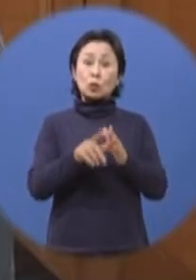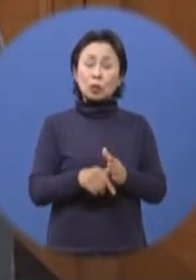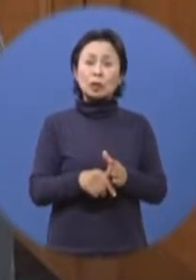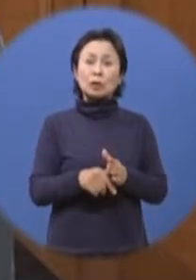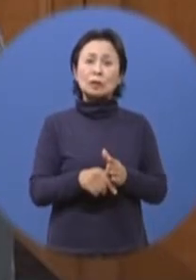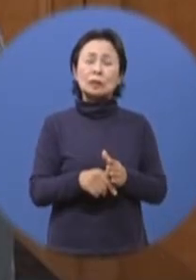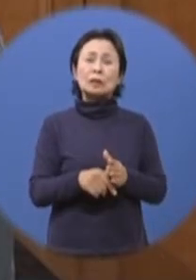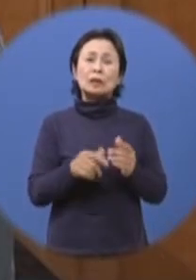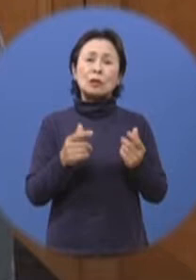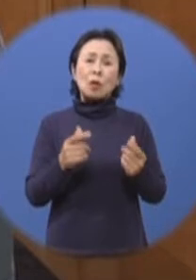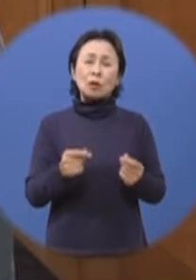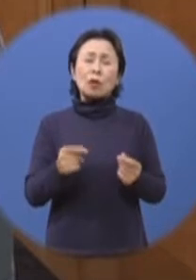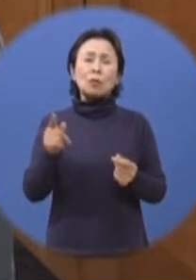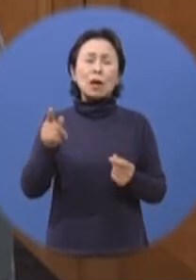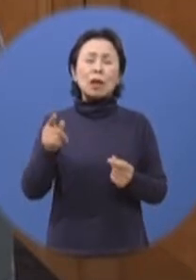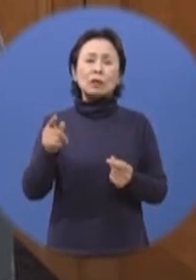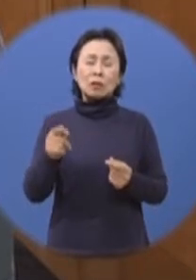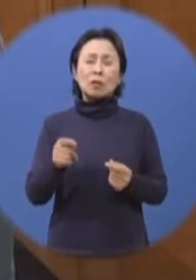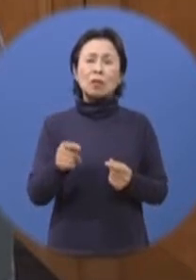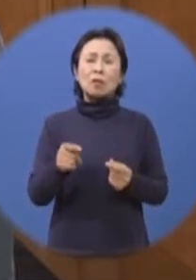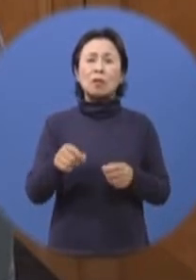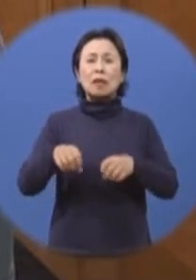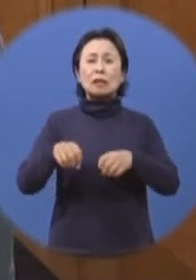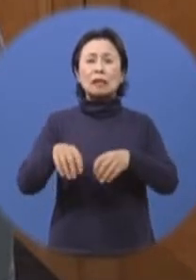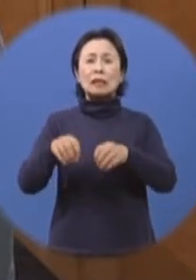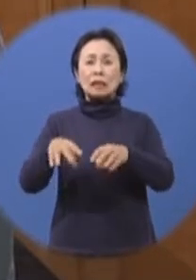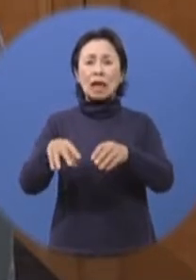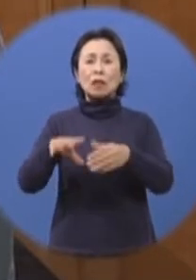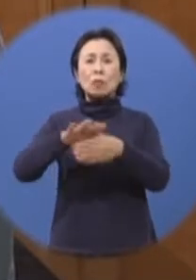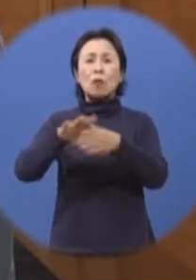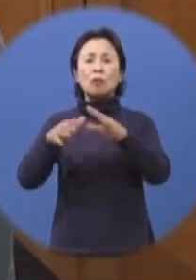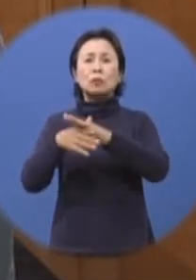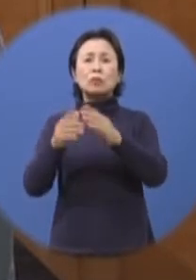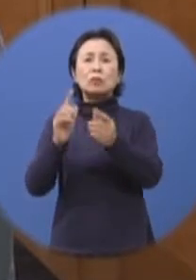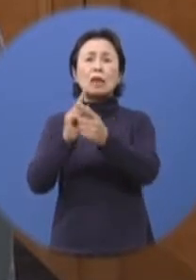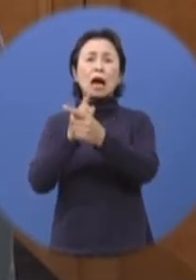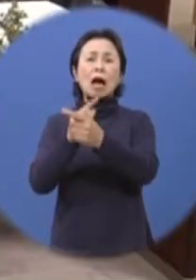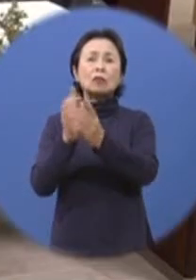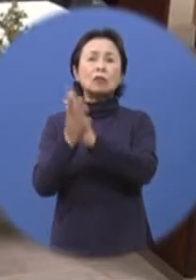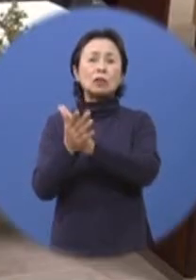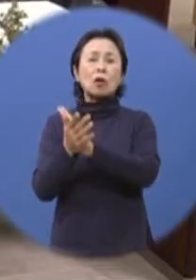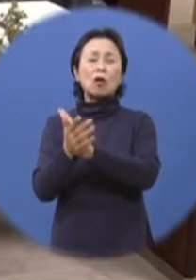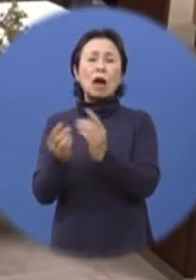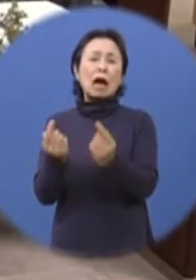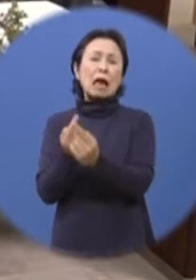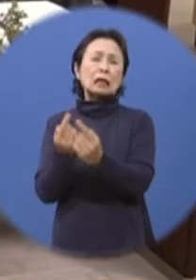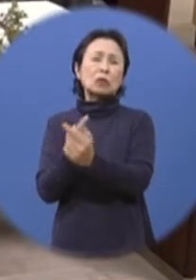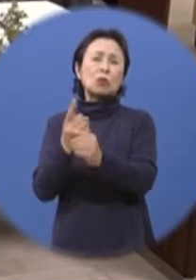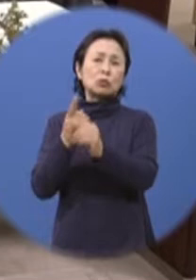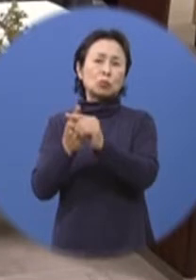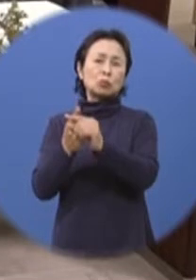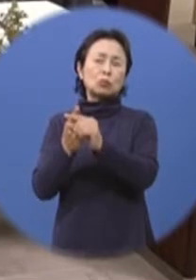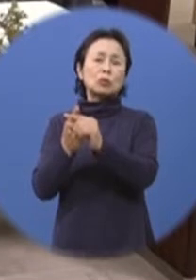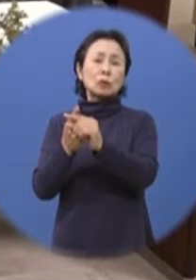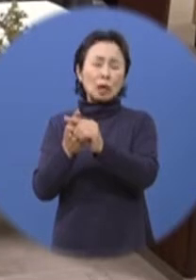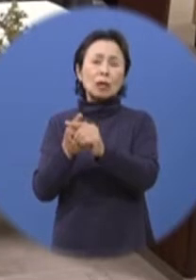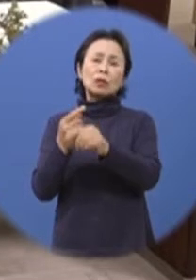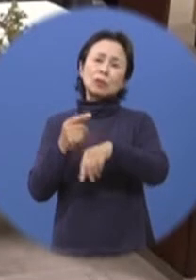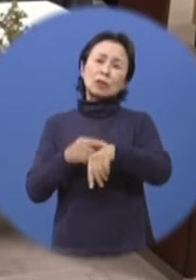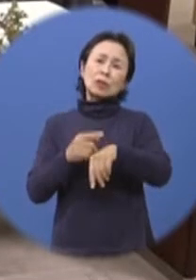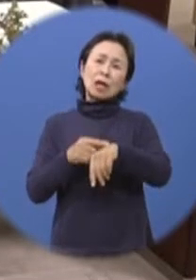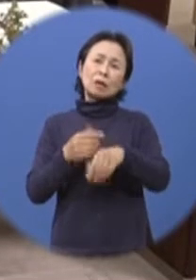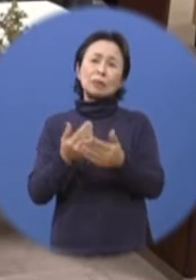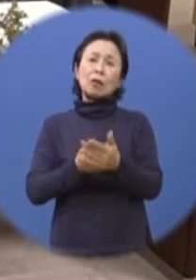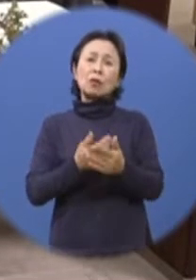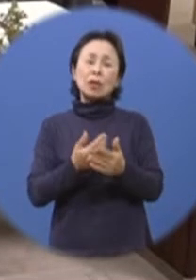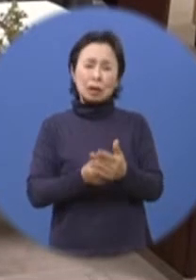ちょうど改装中で銀座にあった文部科学省に行きましたらちょっと時間が早かったのであのしたの